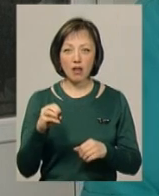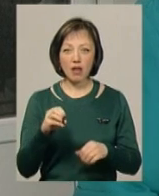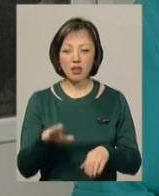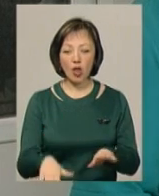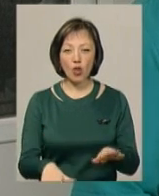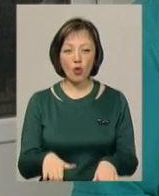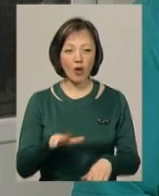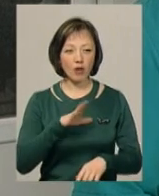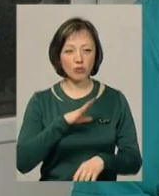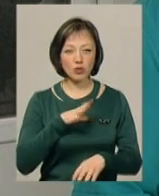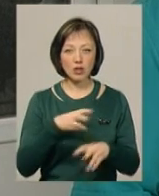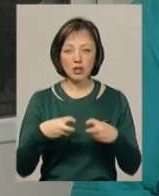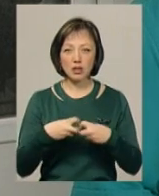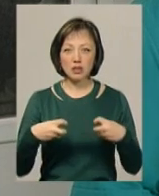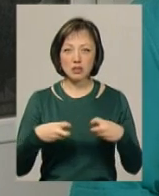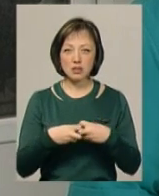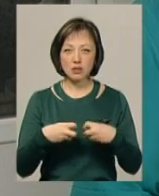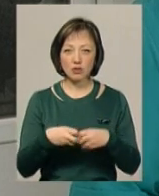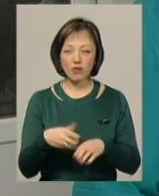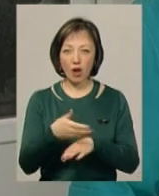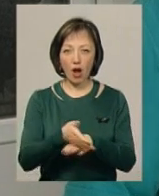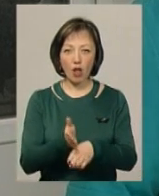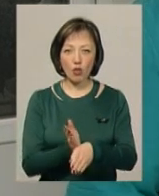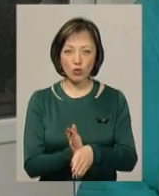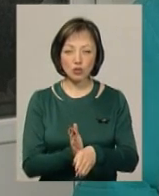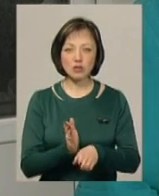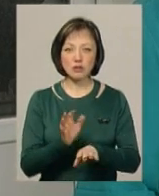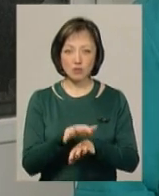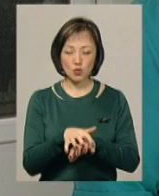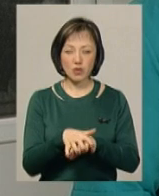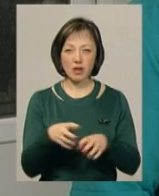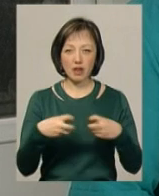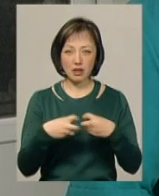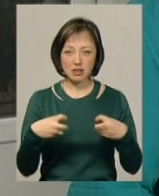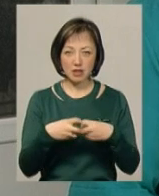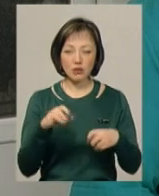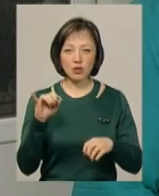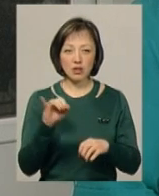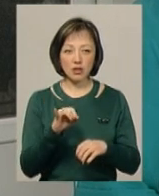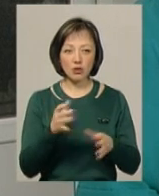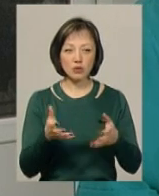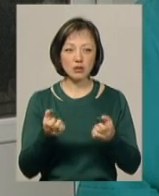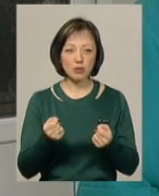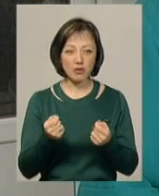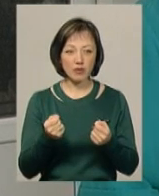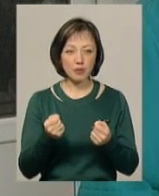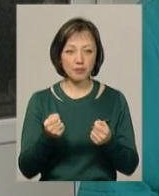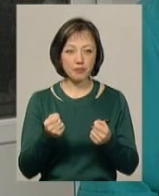були резинові галоші, ну, взутий був в них, і від тому отримав